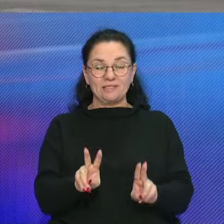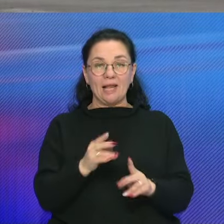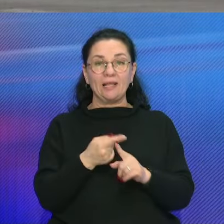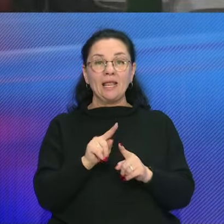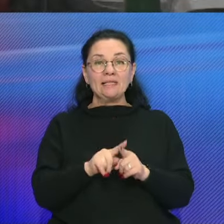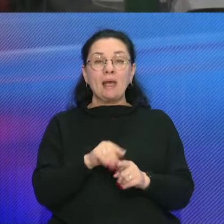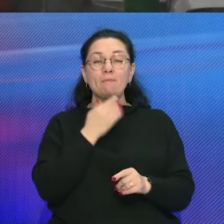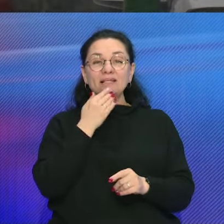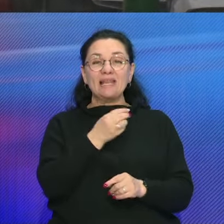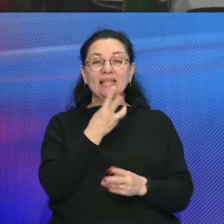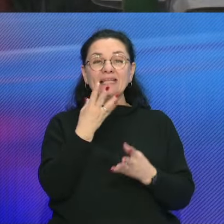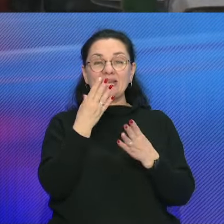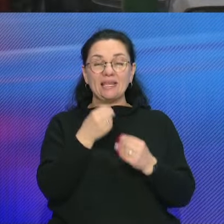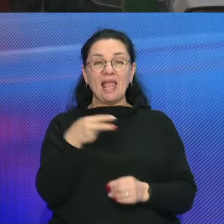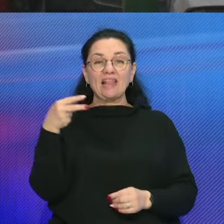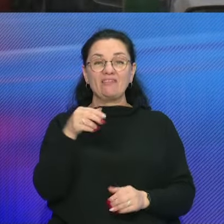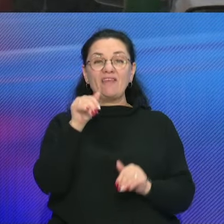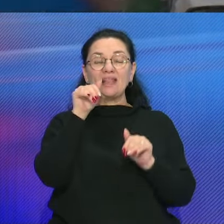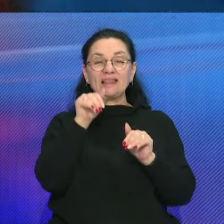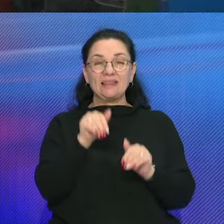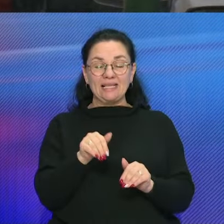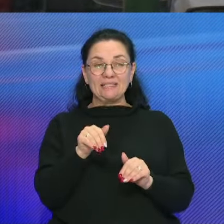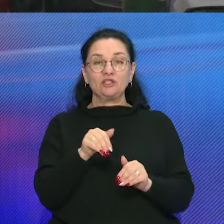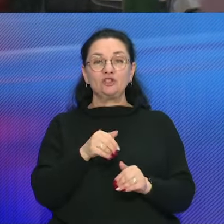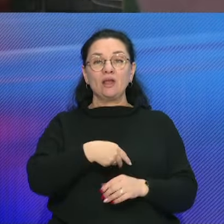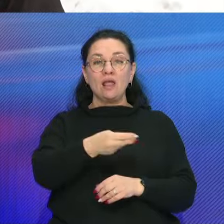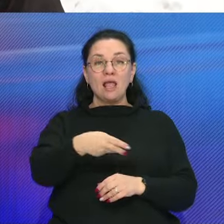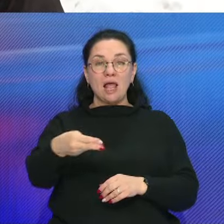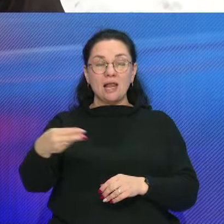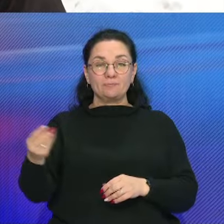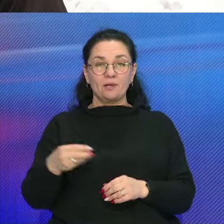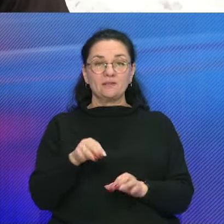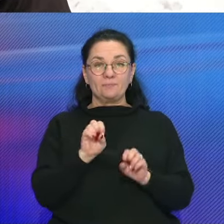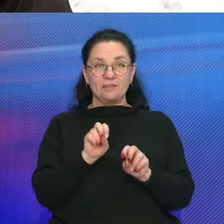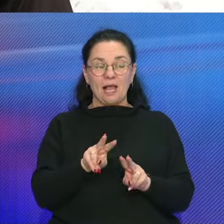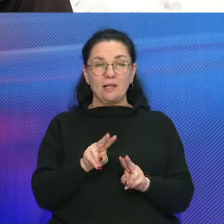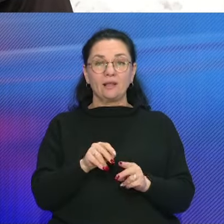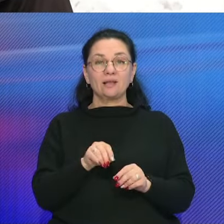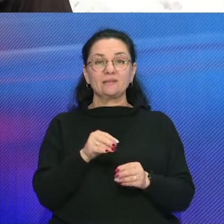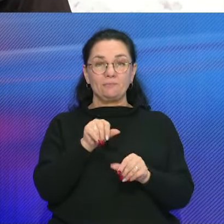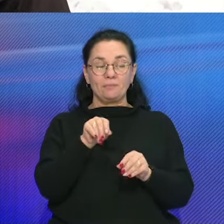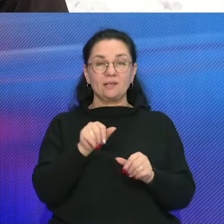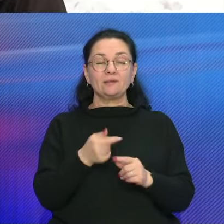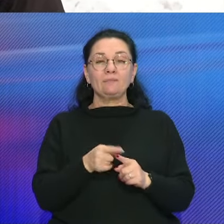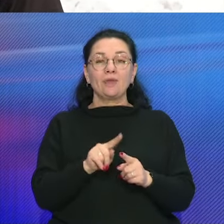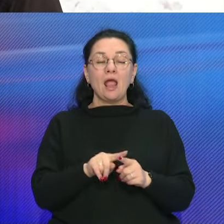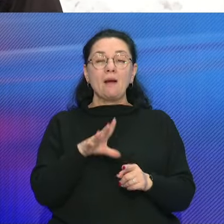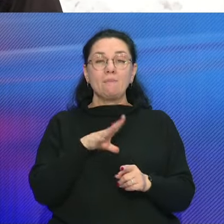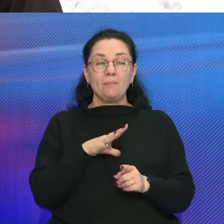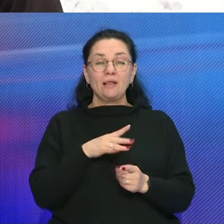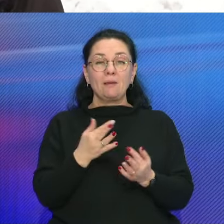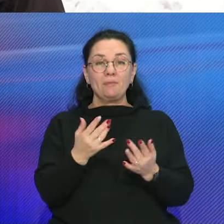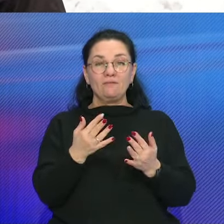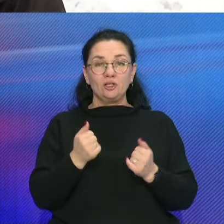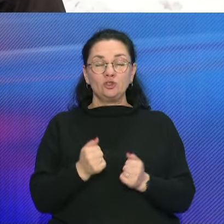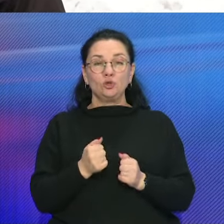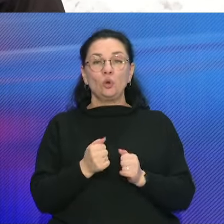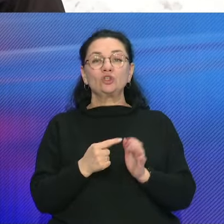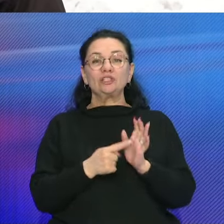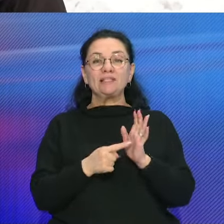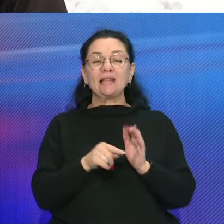апошнія дні высыпана амаль 2000 тонн пескасаляной сумесі. Была задзействована парадка 56 единиц.